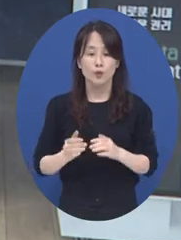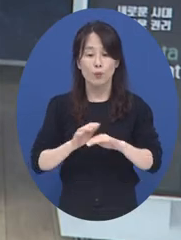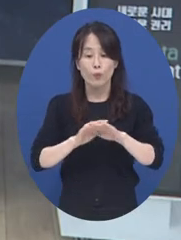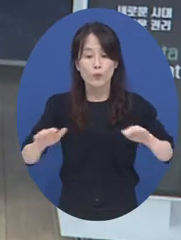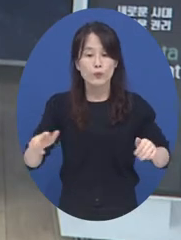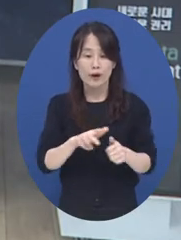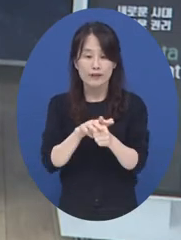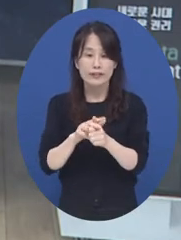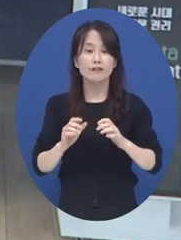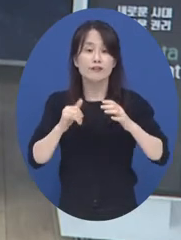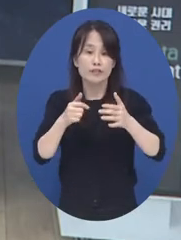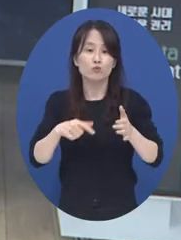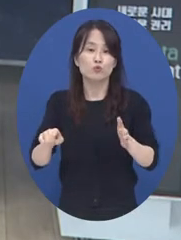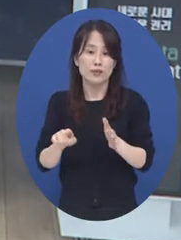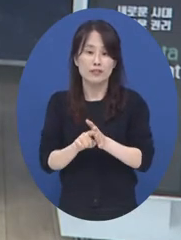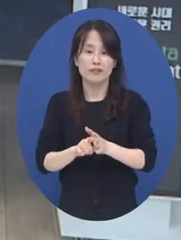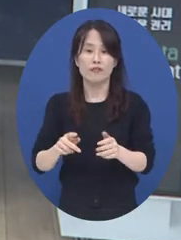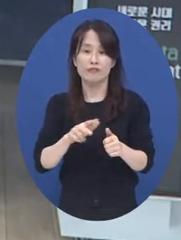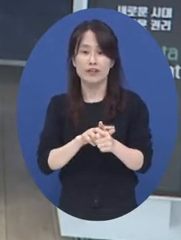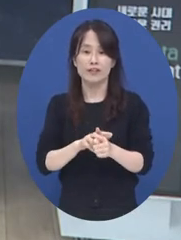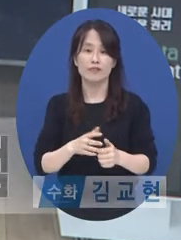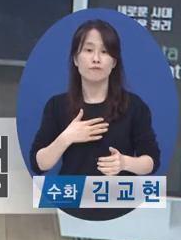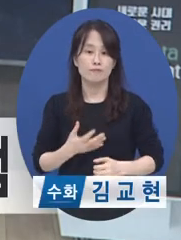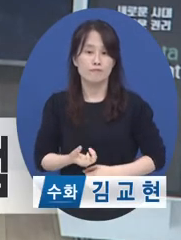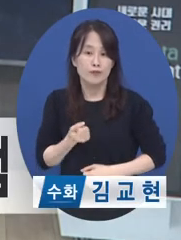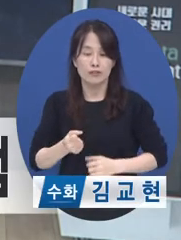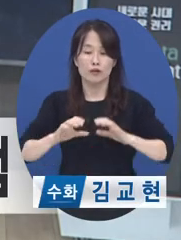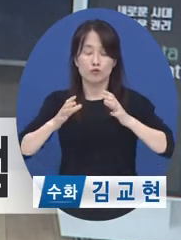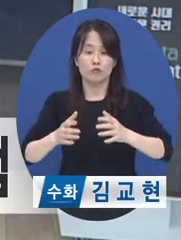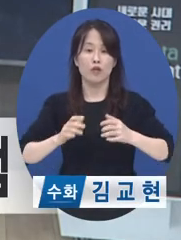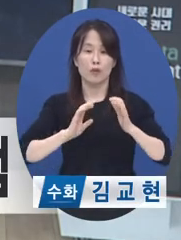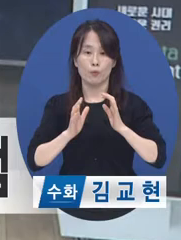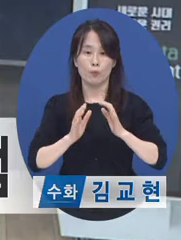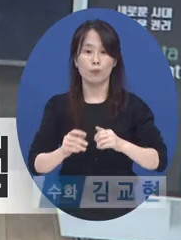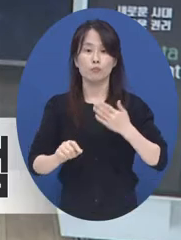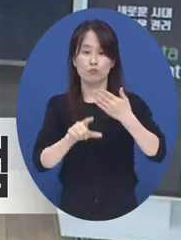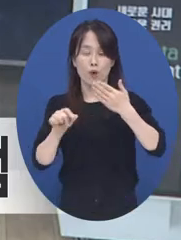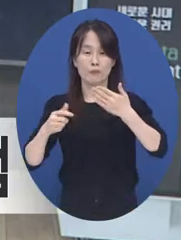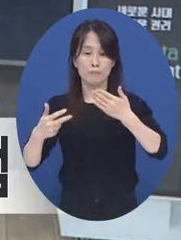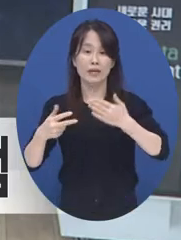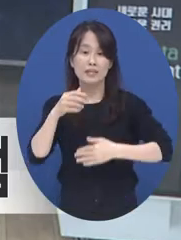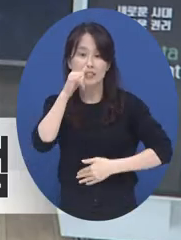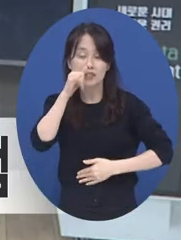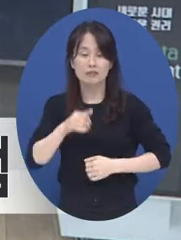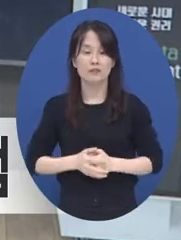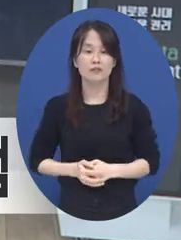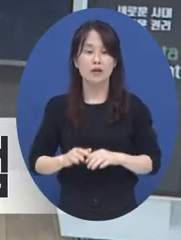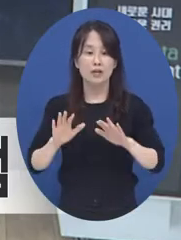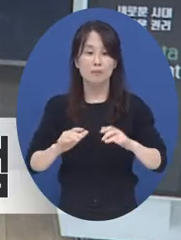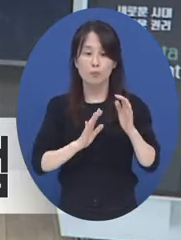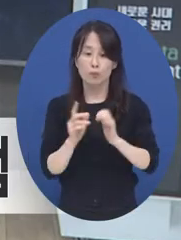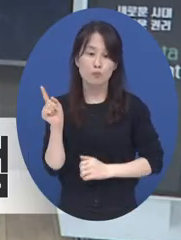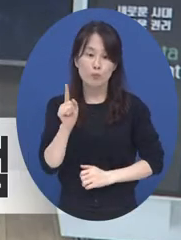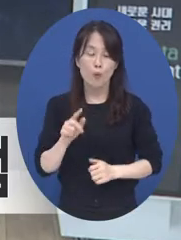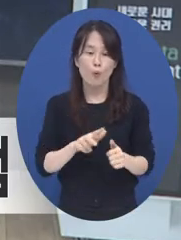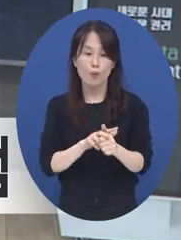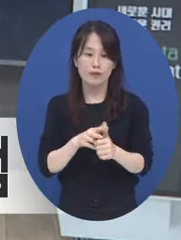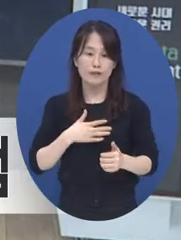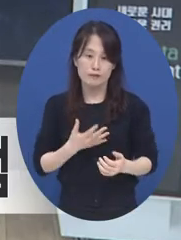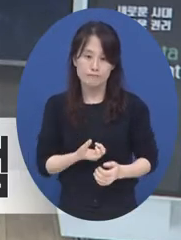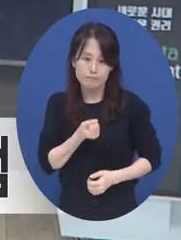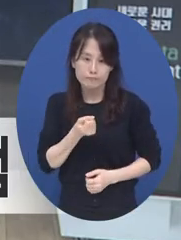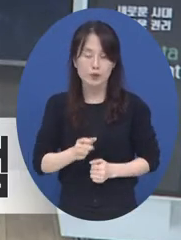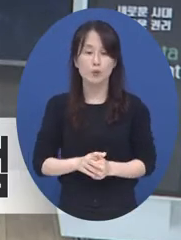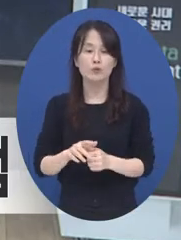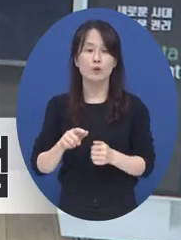공정한 데이터 세상을 위한 2021 데이터 주권 국제 포럼 이 지난 8일 열렸습니다 이번 포럼은 대도 주권 확보